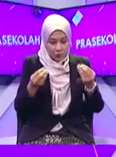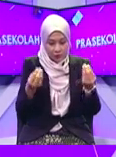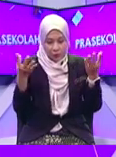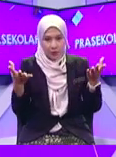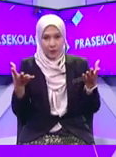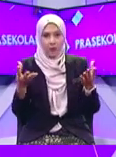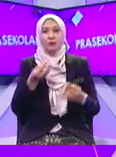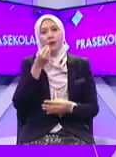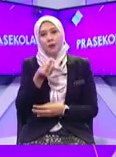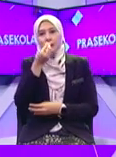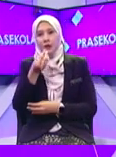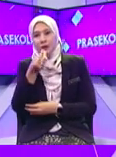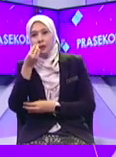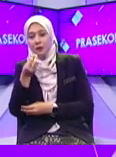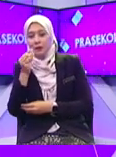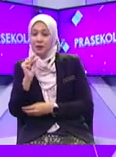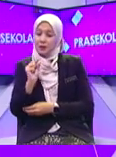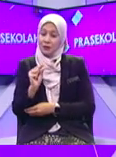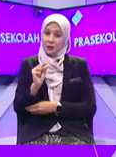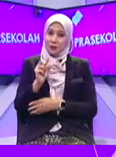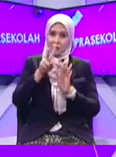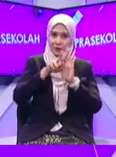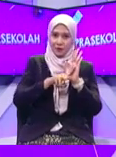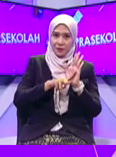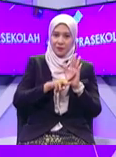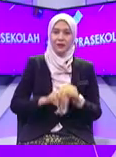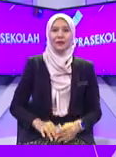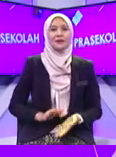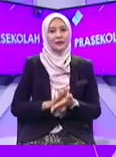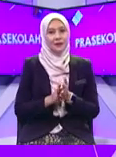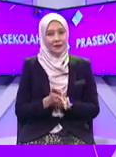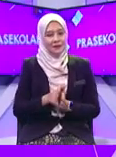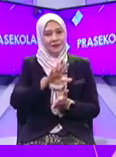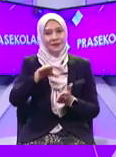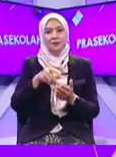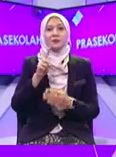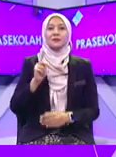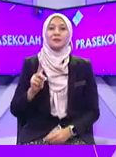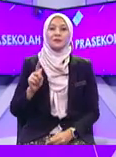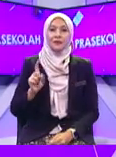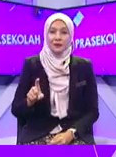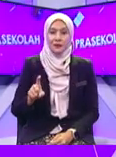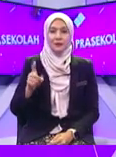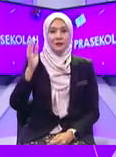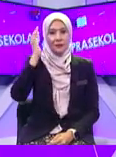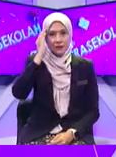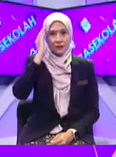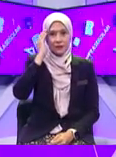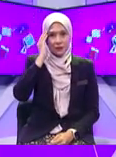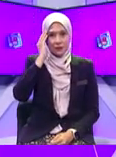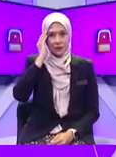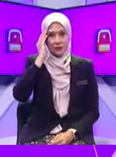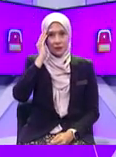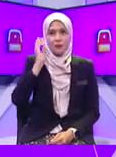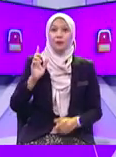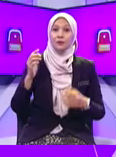Lebih baik jadi itu antara perkara yang adik-adik mesti tahu yaitu apabila contoh macam Lori saya ada 6 tapi kalau